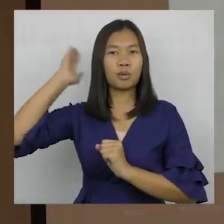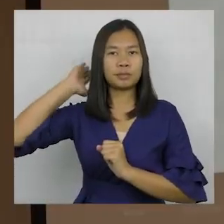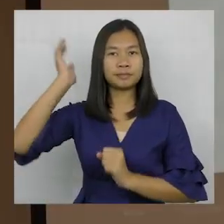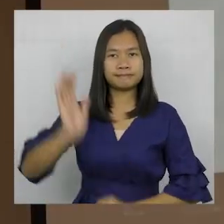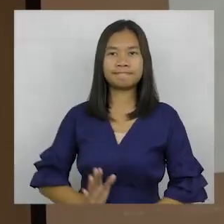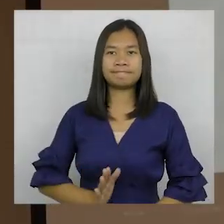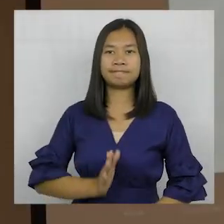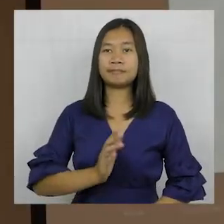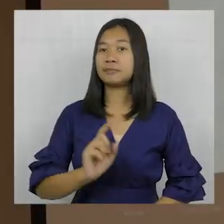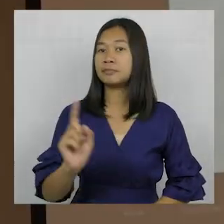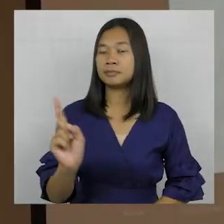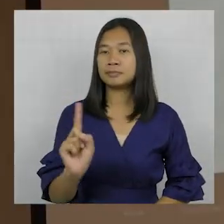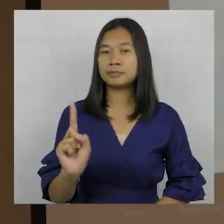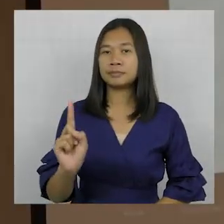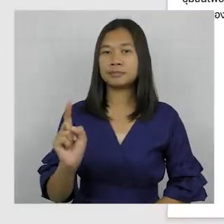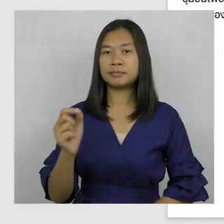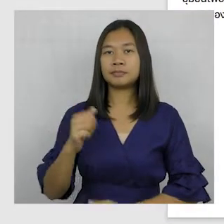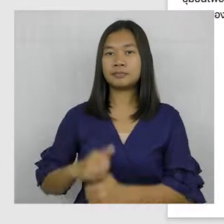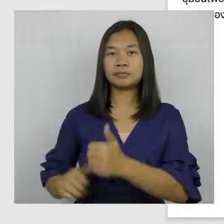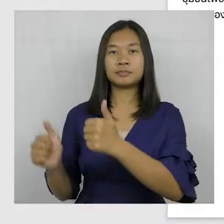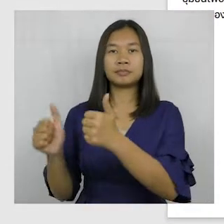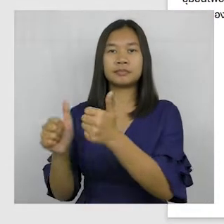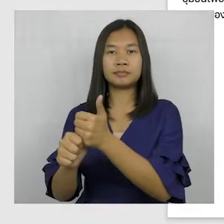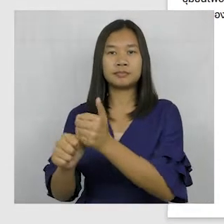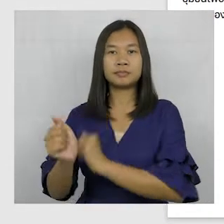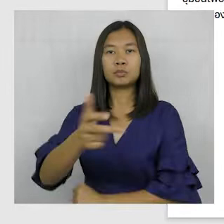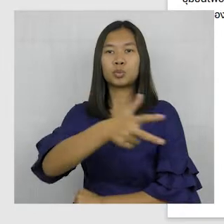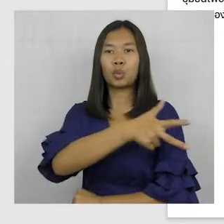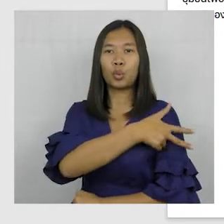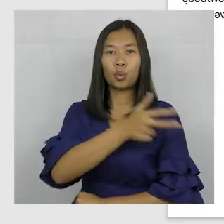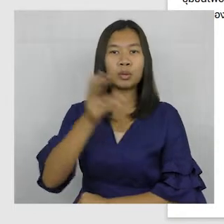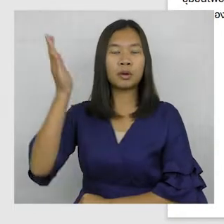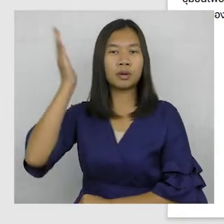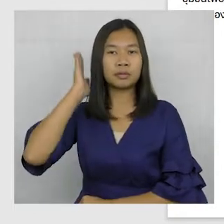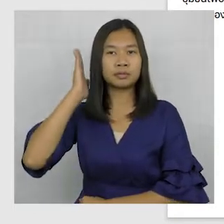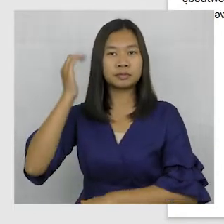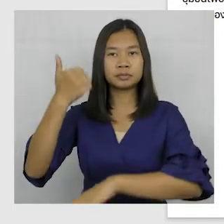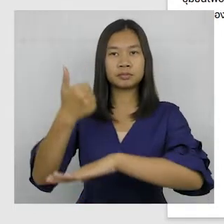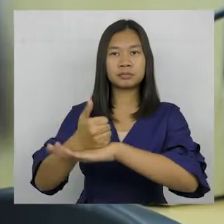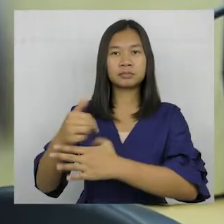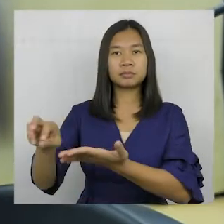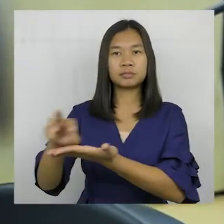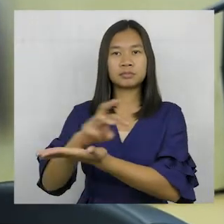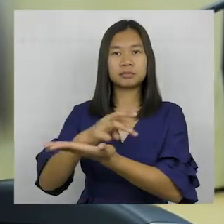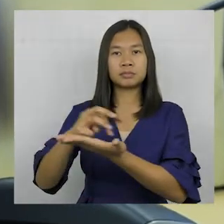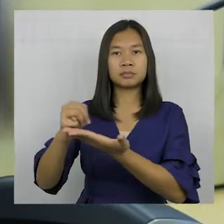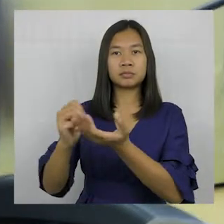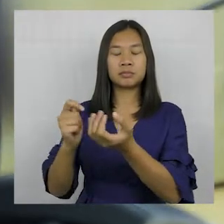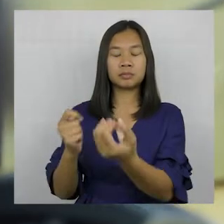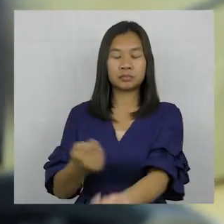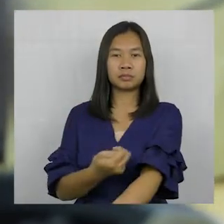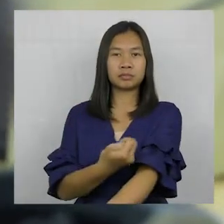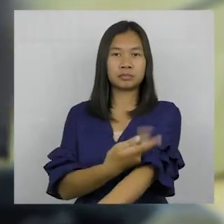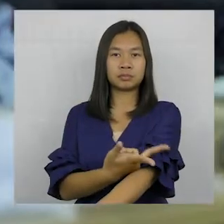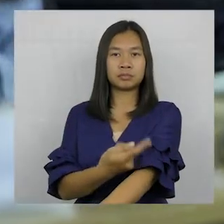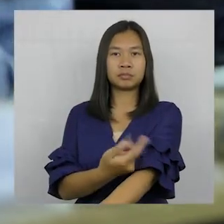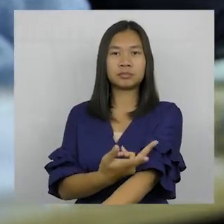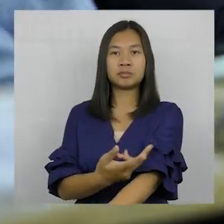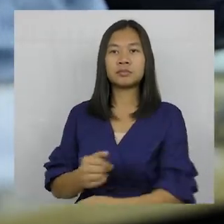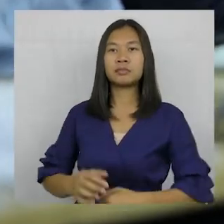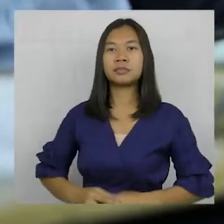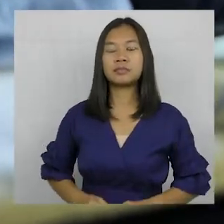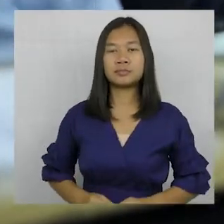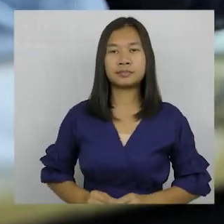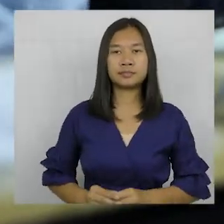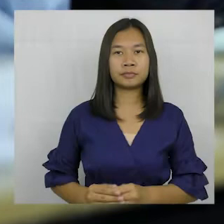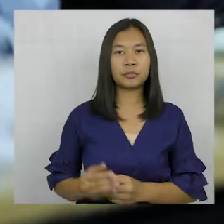โดยวิทยากรผู้ทรงคุณวุฒิได้แก่ผู้ช่วยศาสตราจารย์ดร.ฮิรันประสานการอธิการบดีมหาวิทยาลัยราชภัฏภูเก็ตศาสต